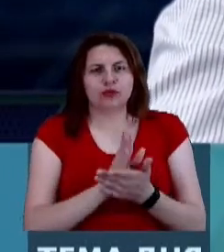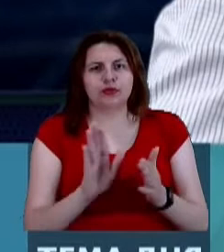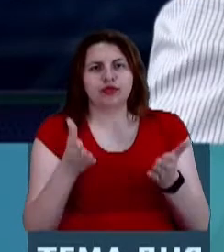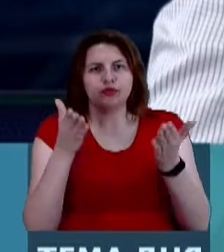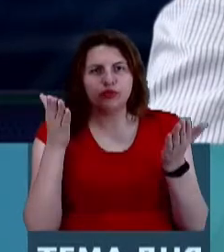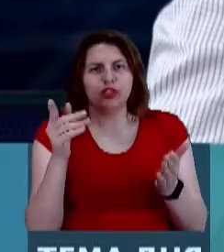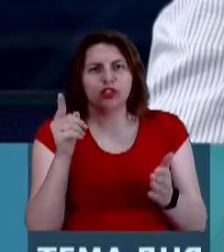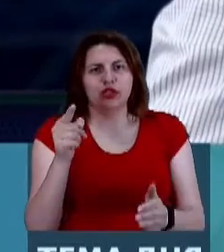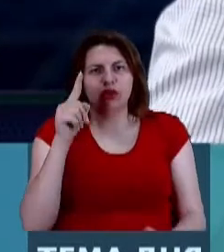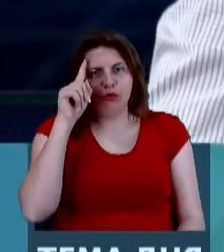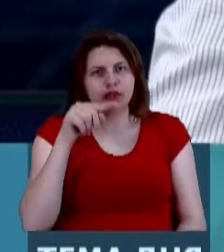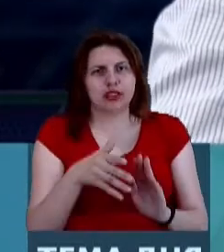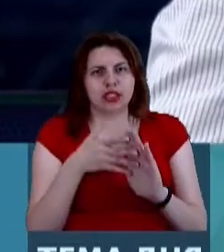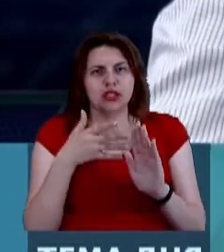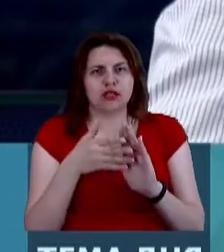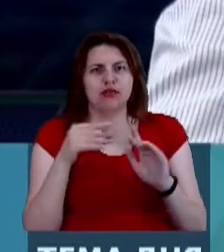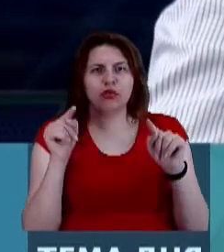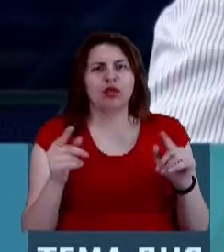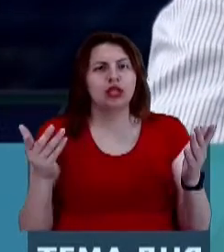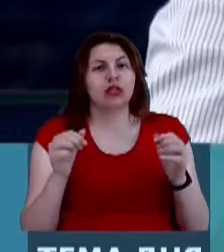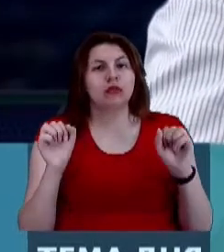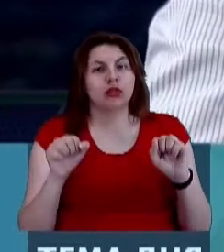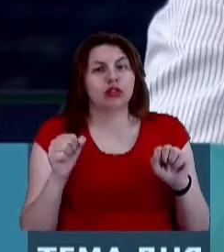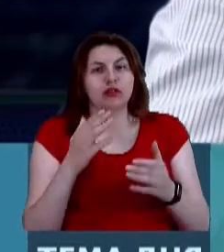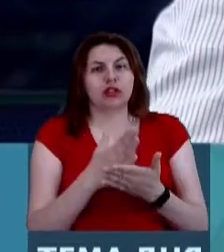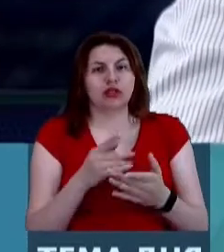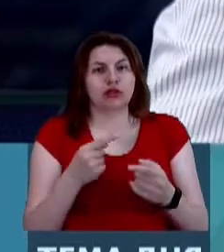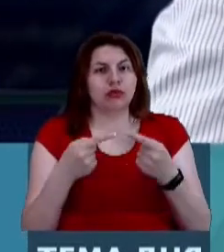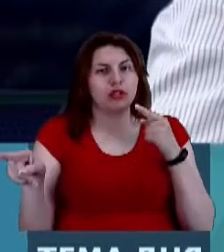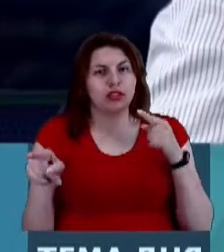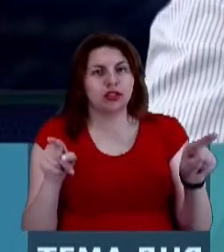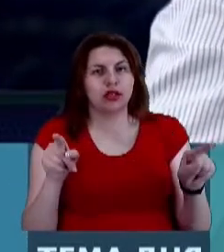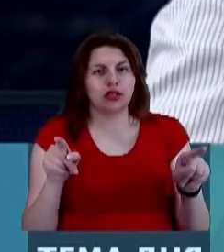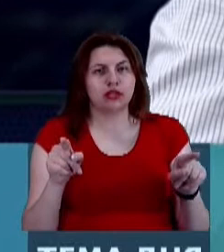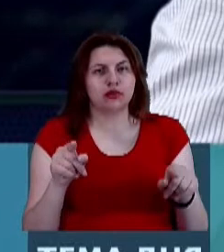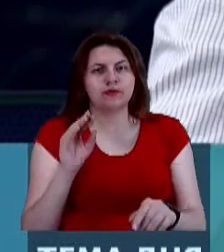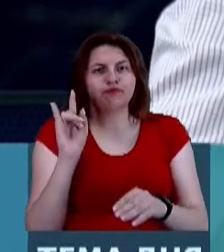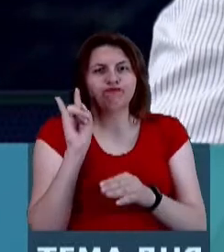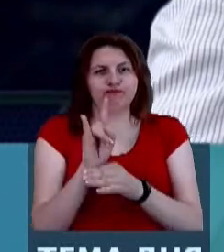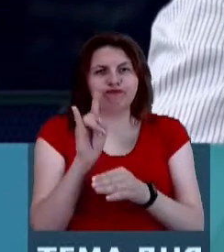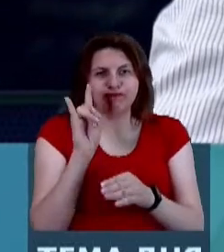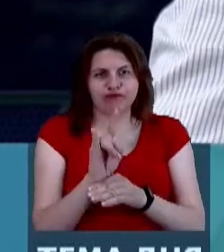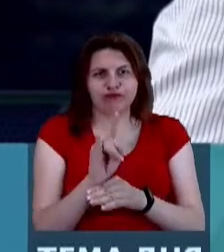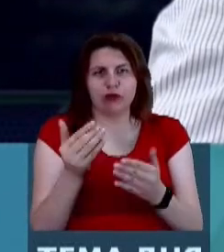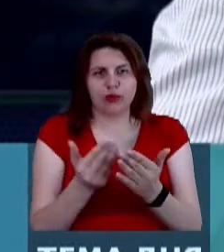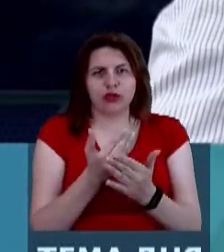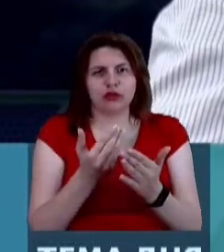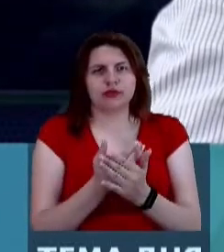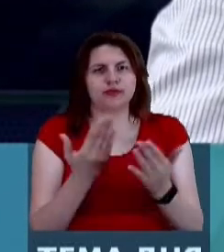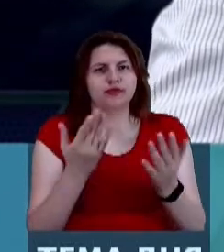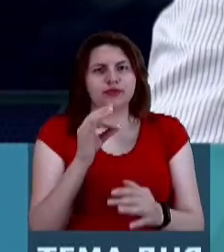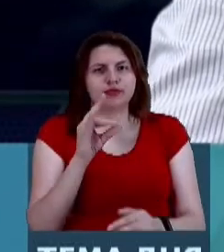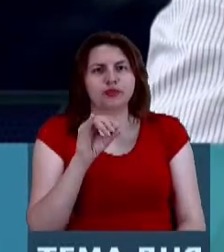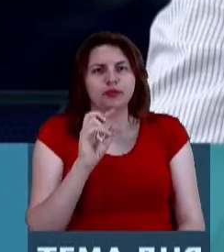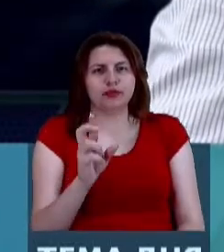наскільки є які є можливості для того, щоб розрізняти фейкові новини, в який спосіб треба